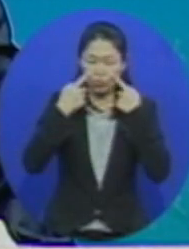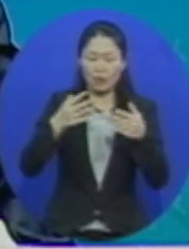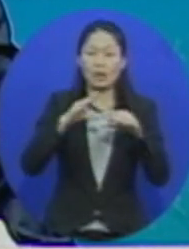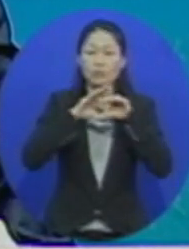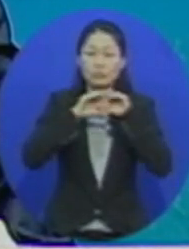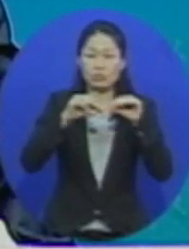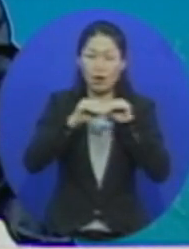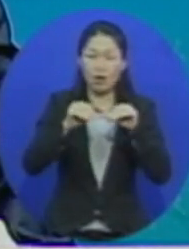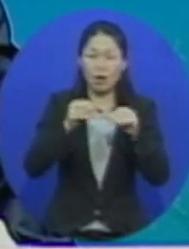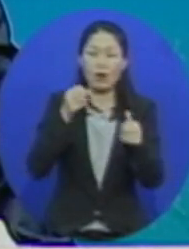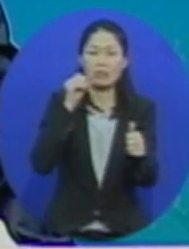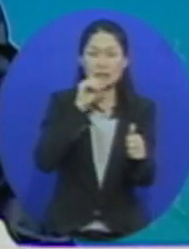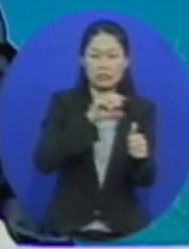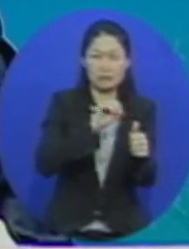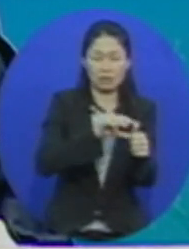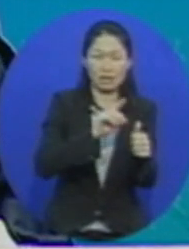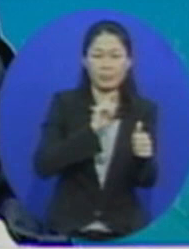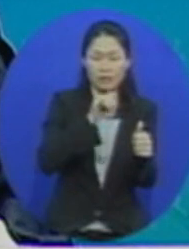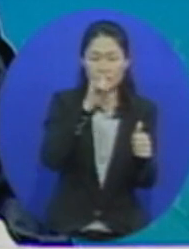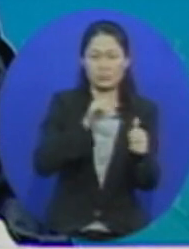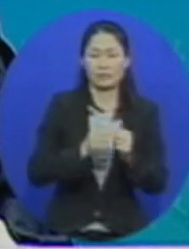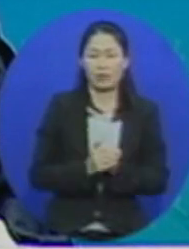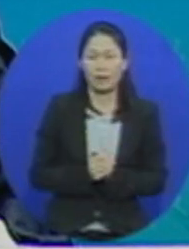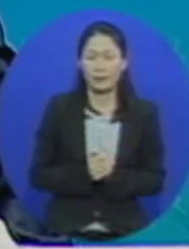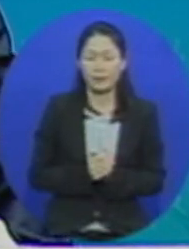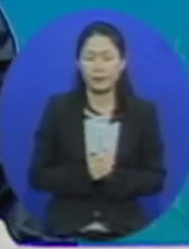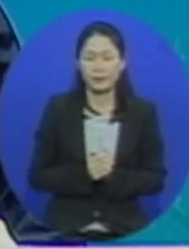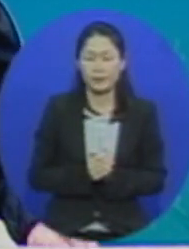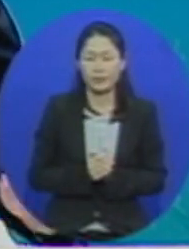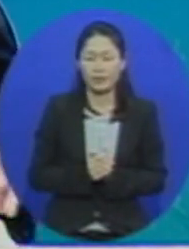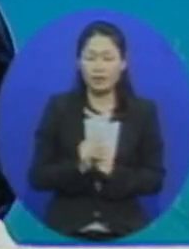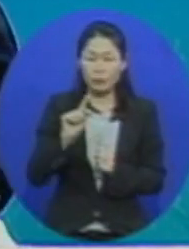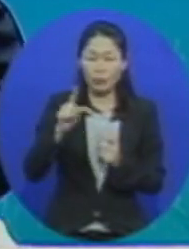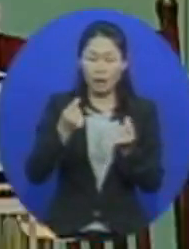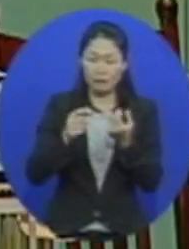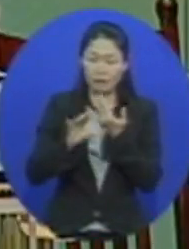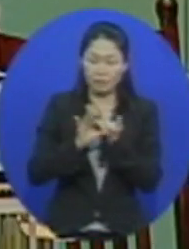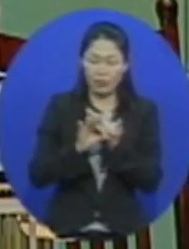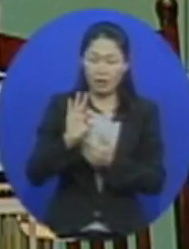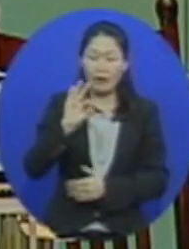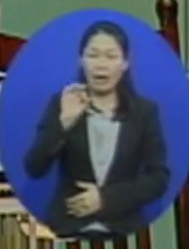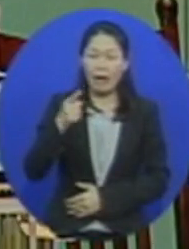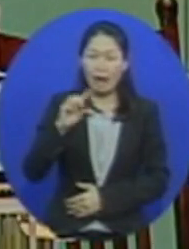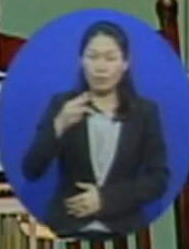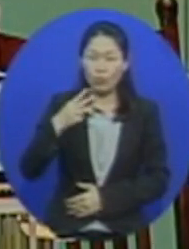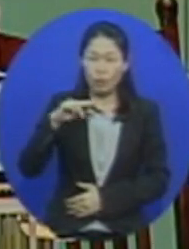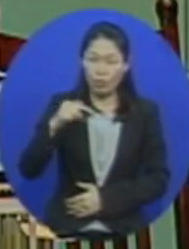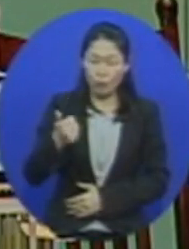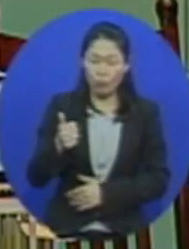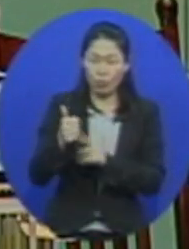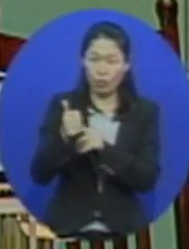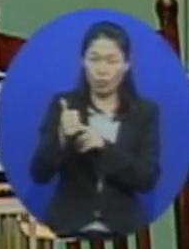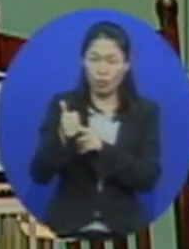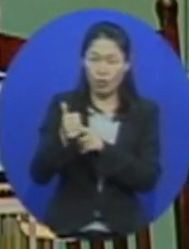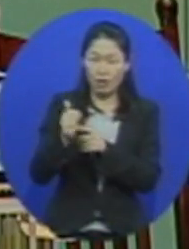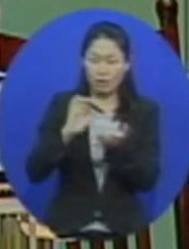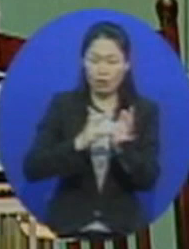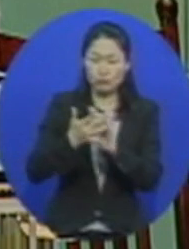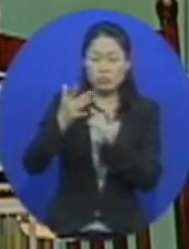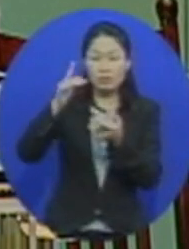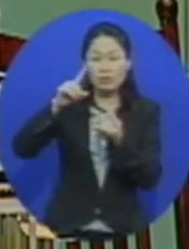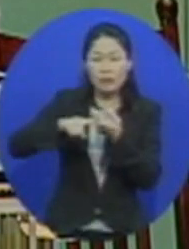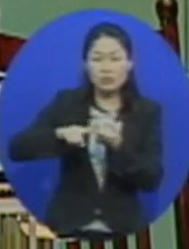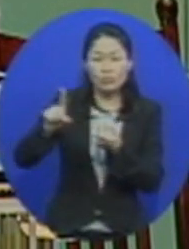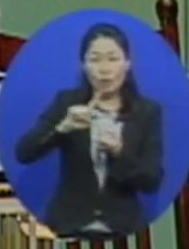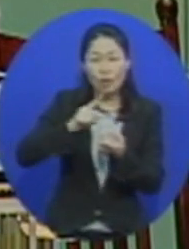이러더라 라고 말씀합니다 자 그렇다면 아볼로 가 예수님에 대해서 물